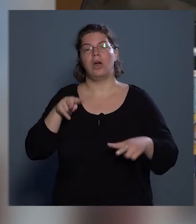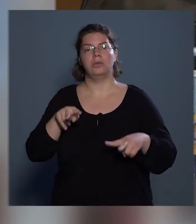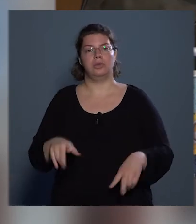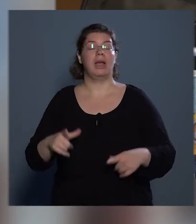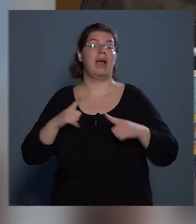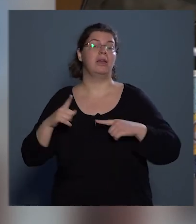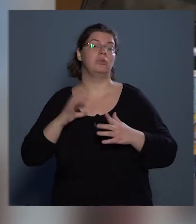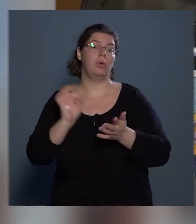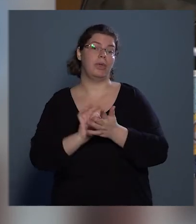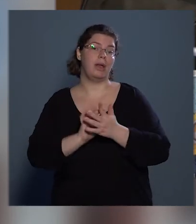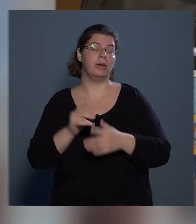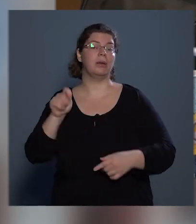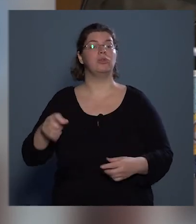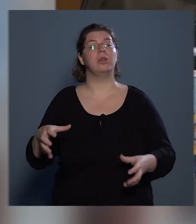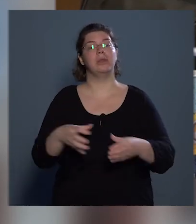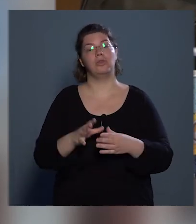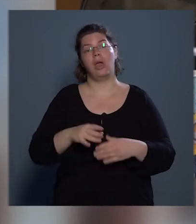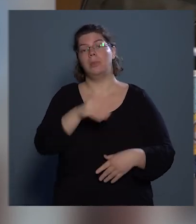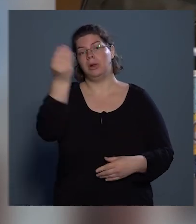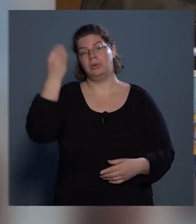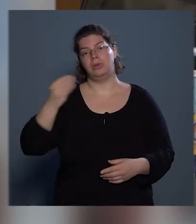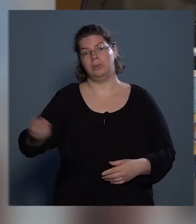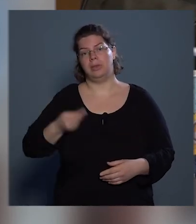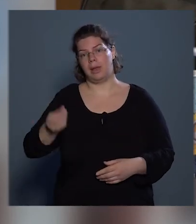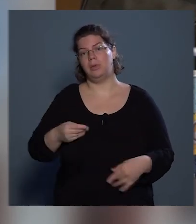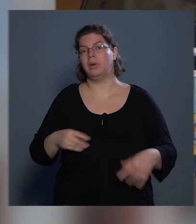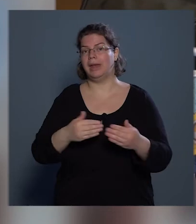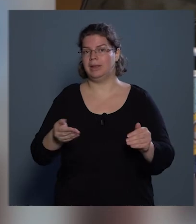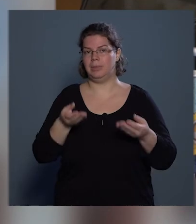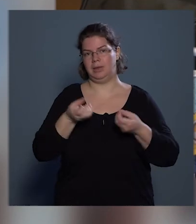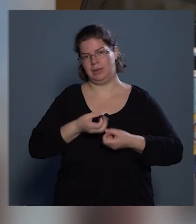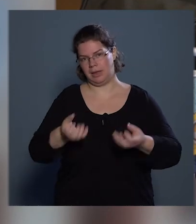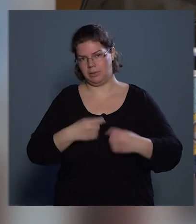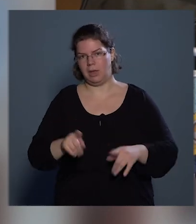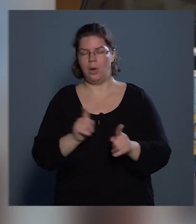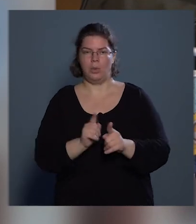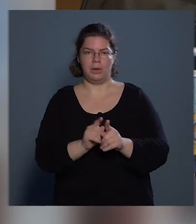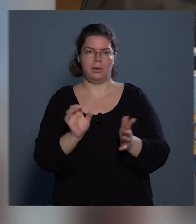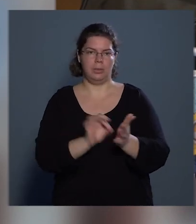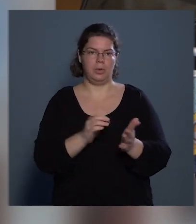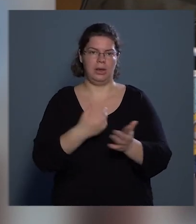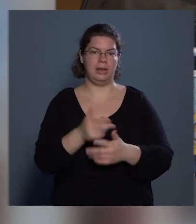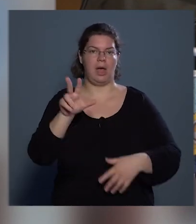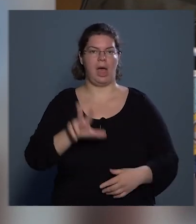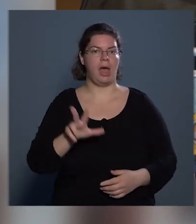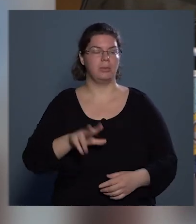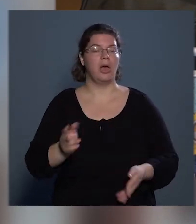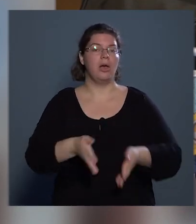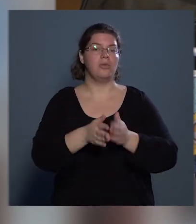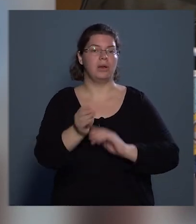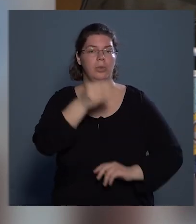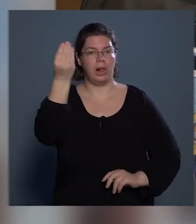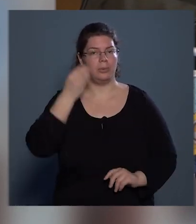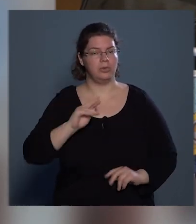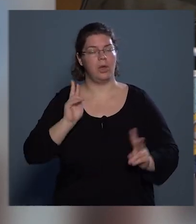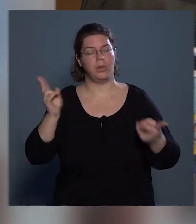képviselő testületet a polgármesteri beszámoló keretében tájékoztassa. Ez a pont ugyanaz lenne. És a római 3-as felkéri a polgármestert, hogy a